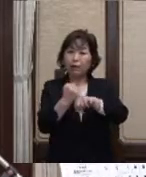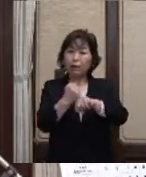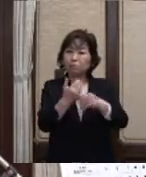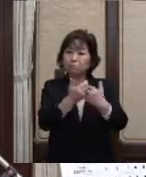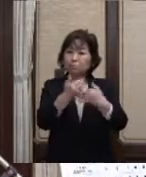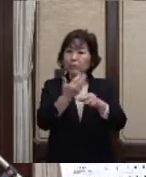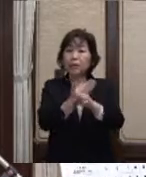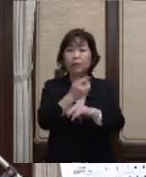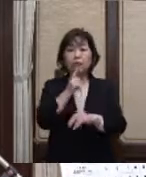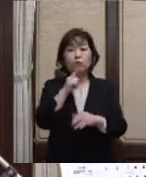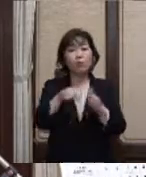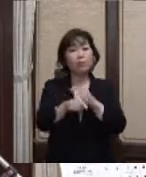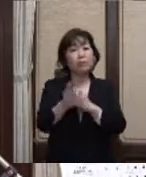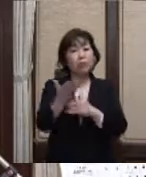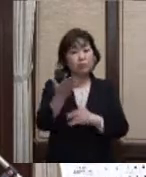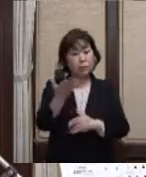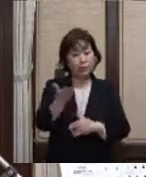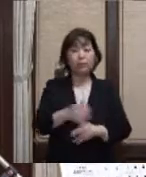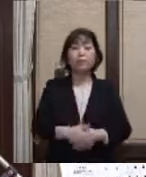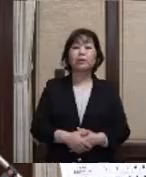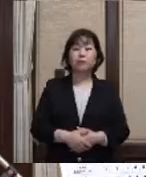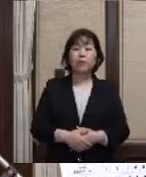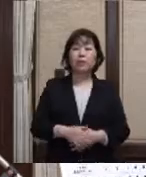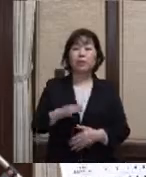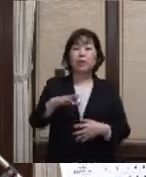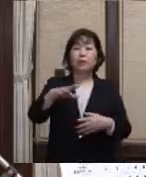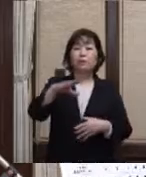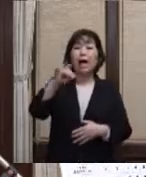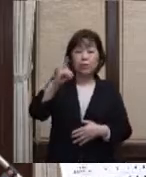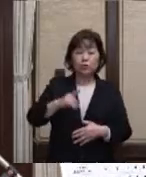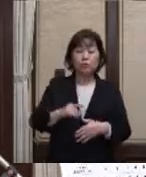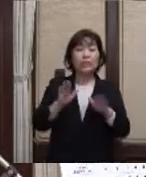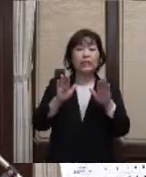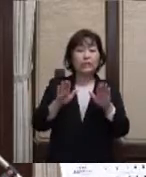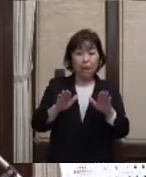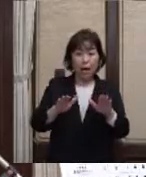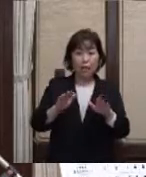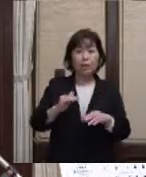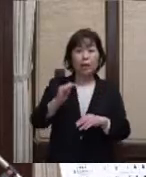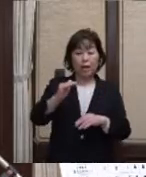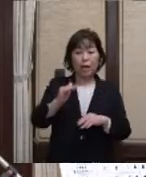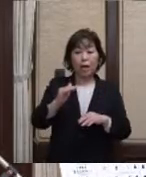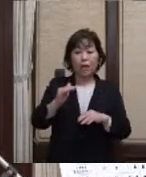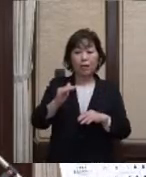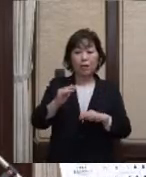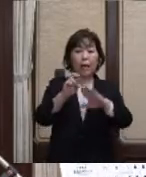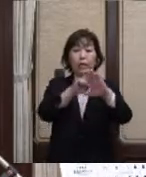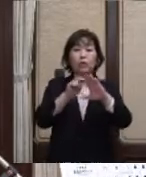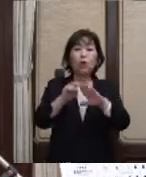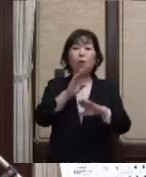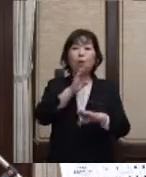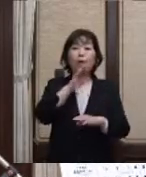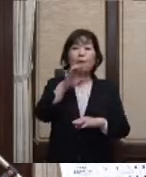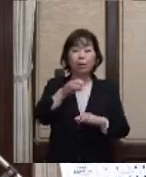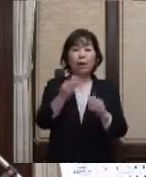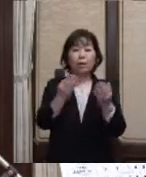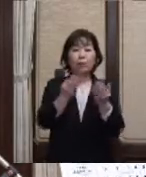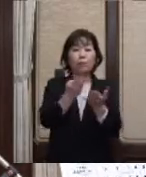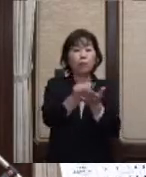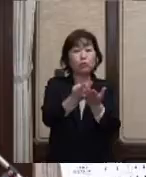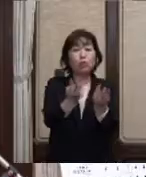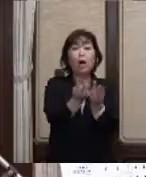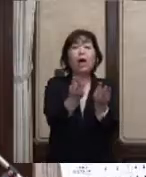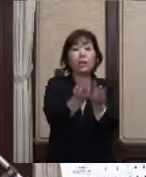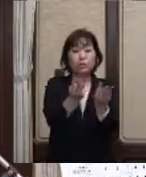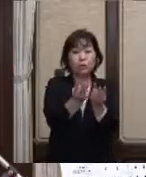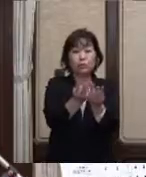ているのかとか、そういうところがあるのか。 まずですね、現段階で医療現場の病床数ですね、これ